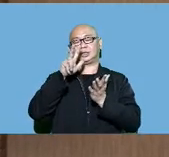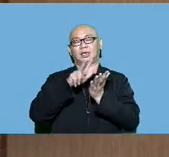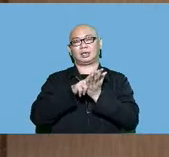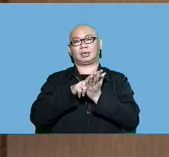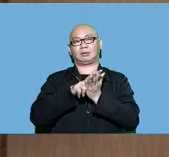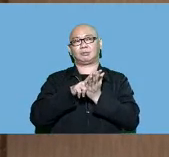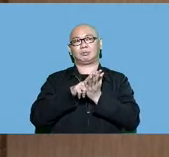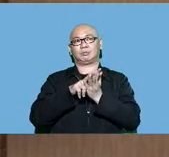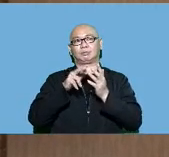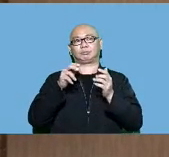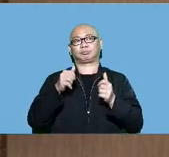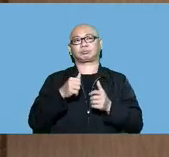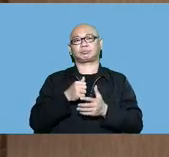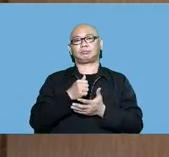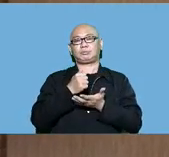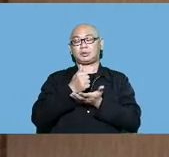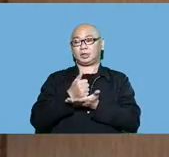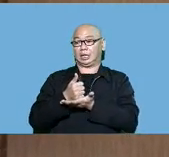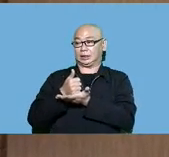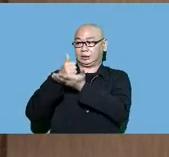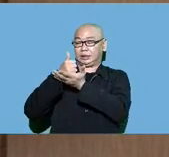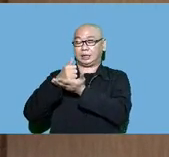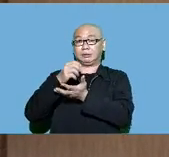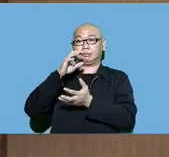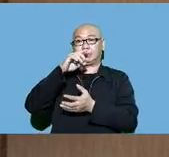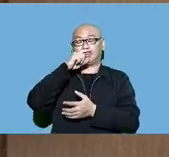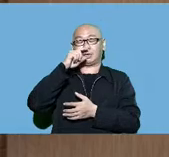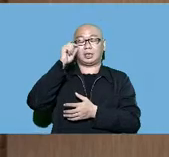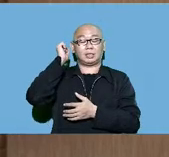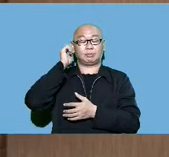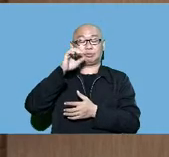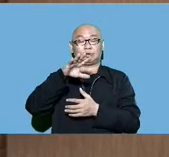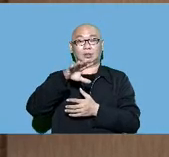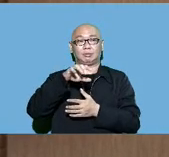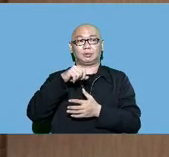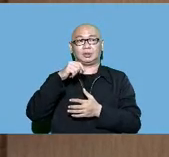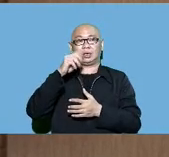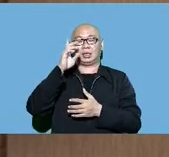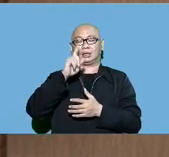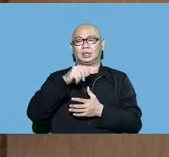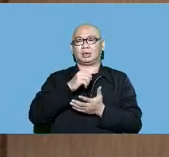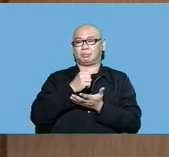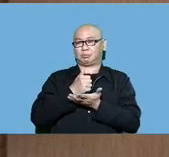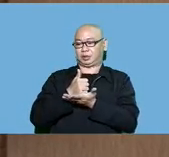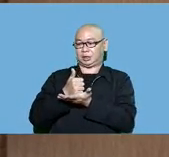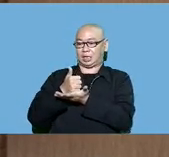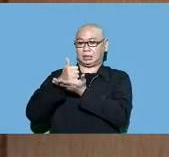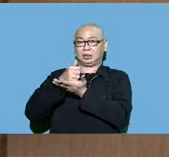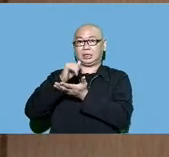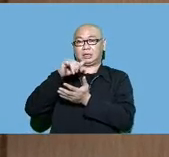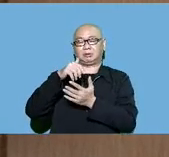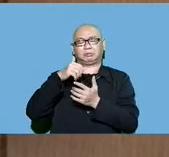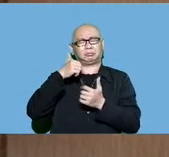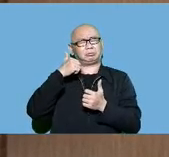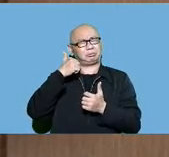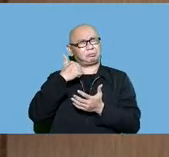Prestasi yang Bapak Ibu raih hari ini adalah prestasi yang layak